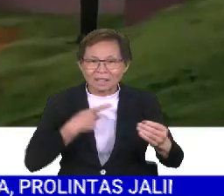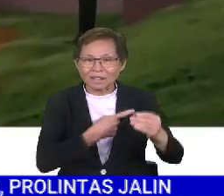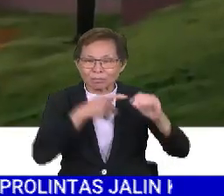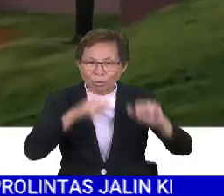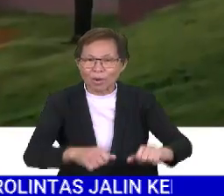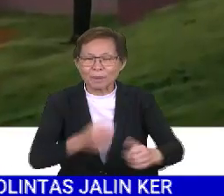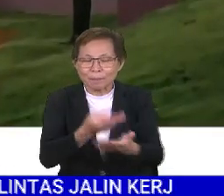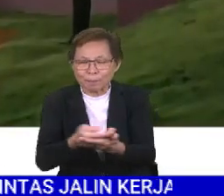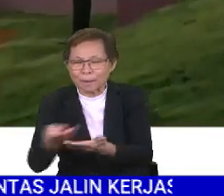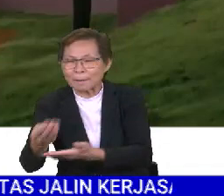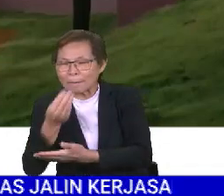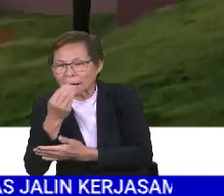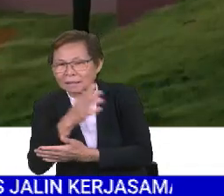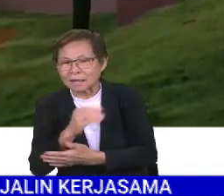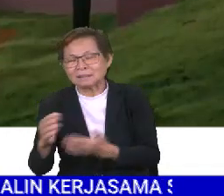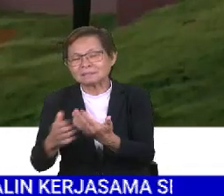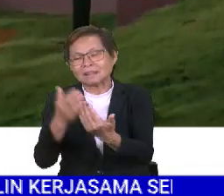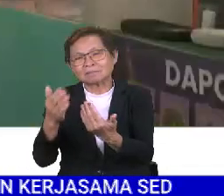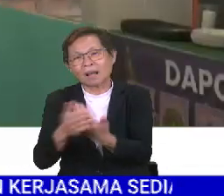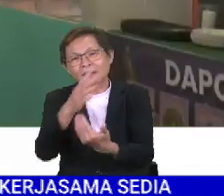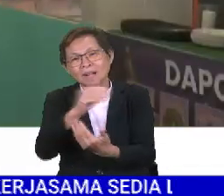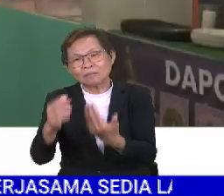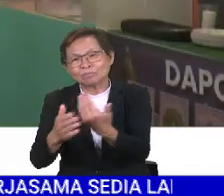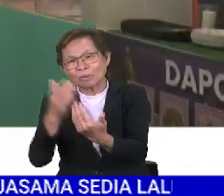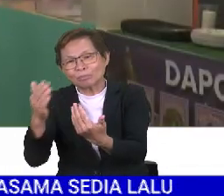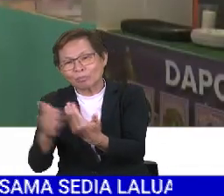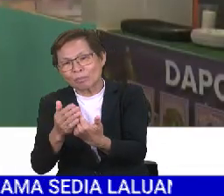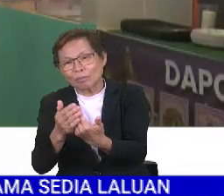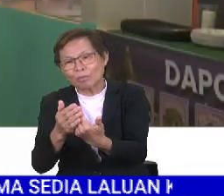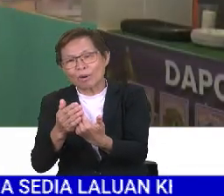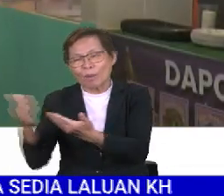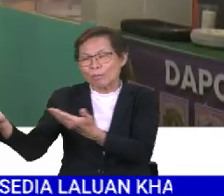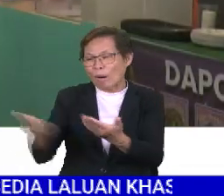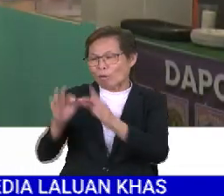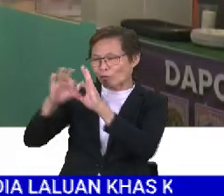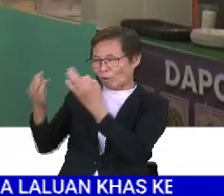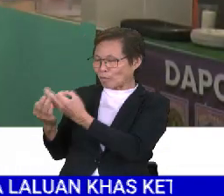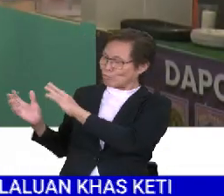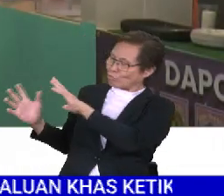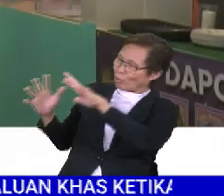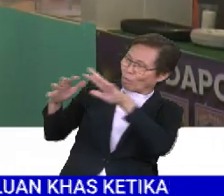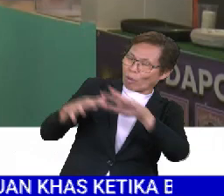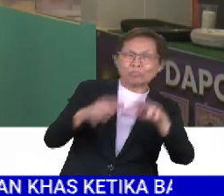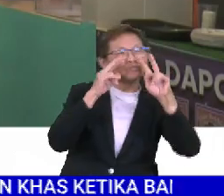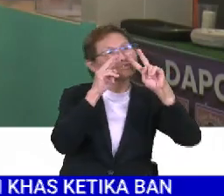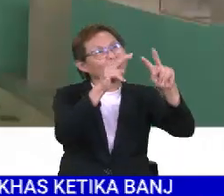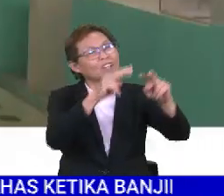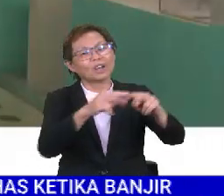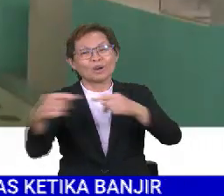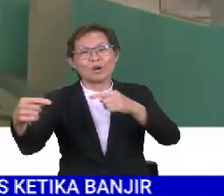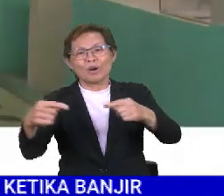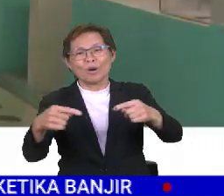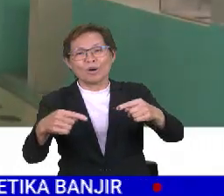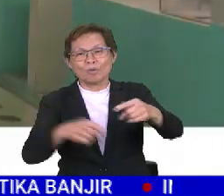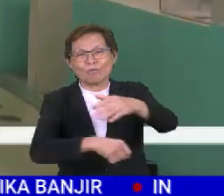boleh dapat dan senang untuk kita bawa family semua datang untuk menyaksikan bola sepak Piala Dunia. This